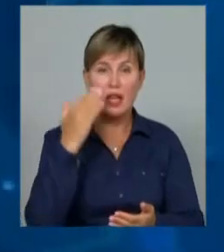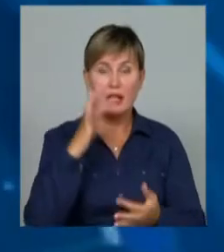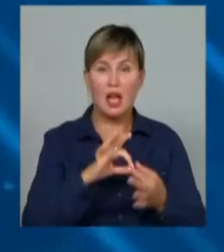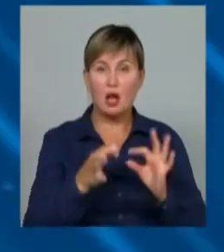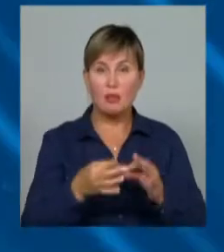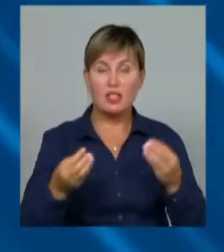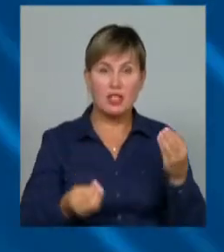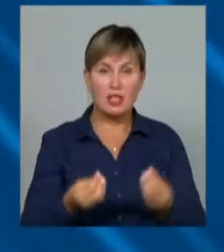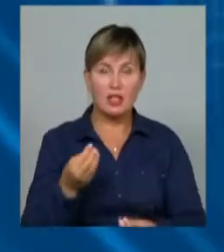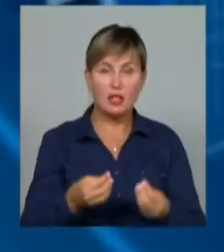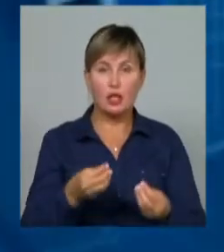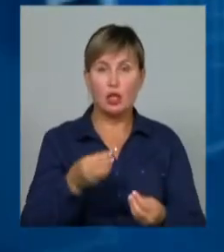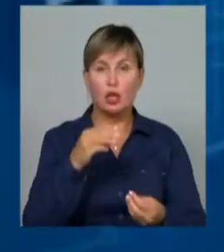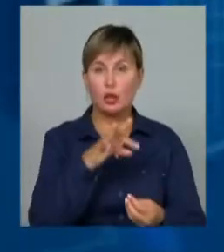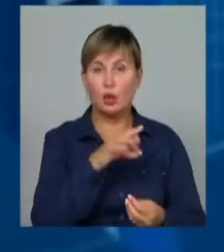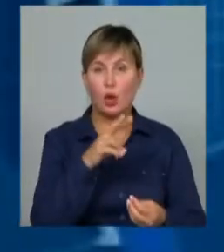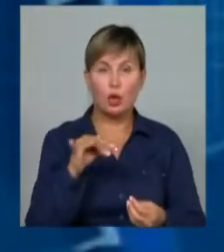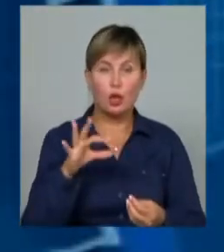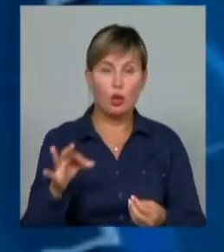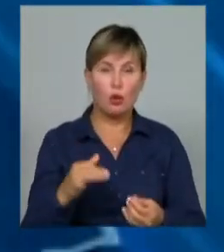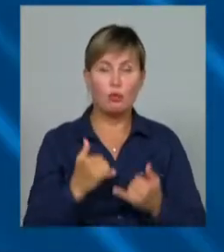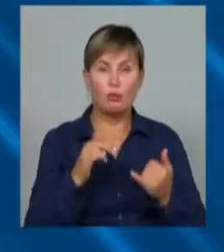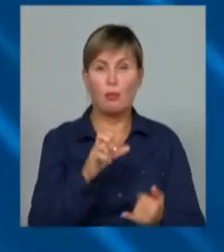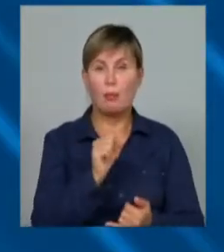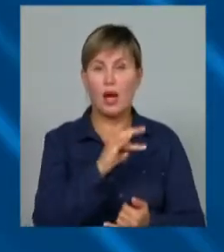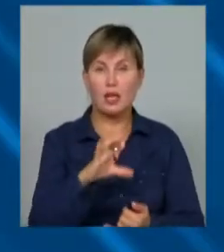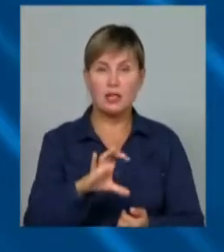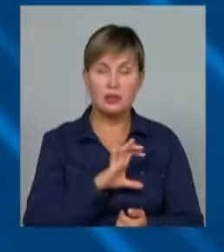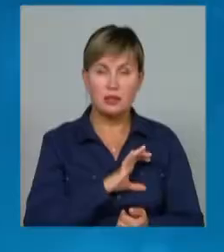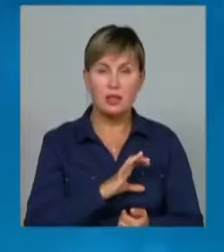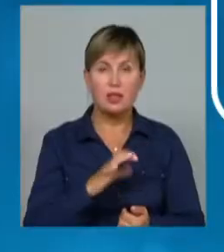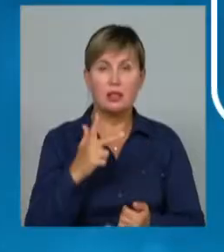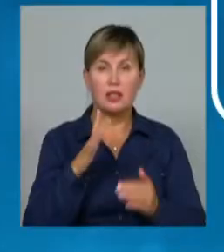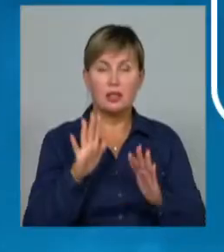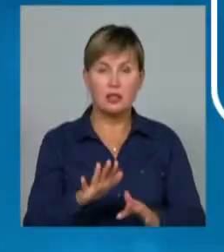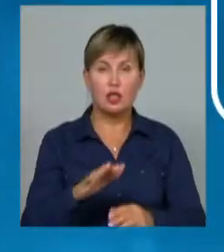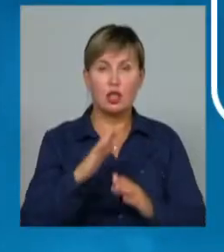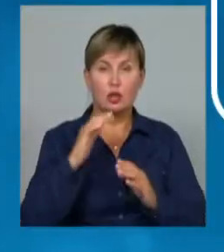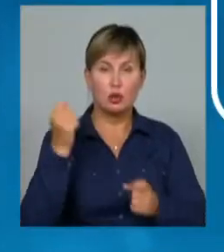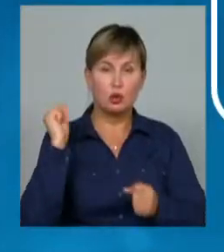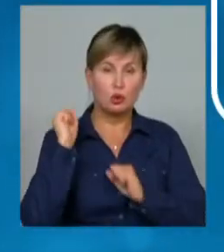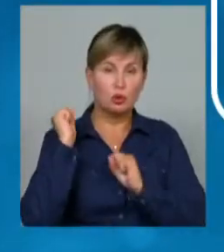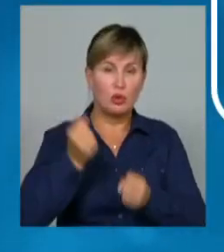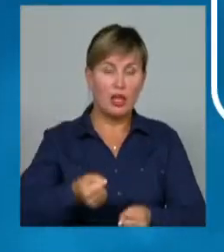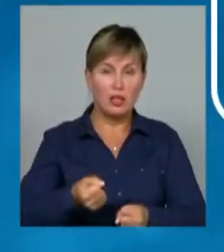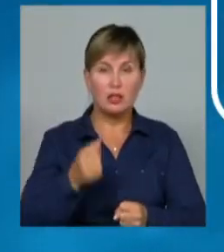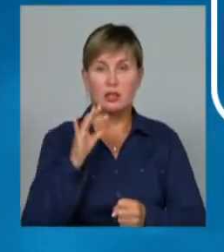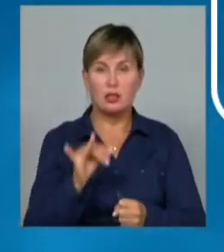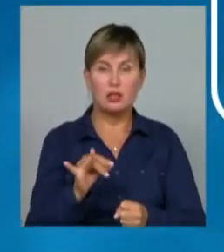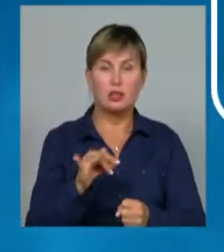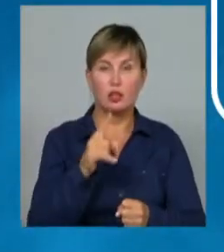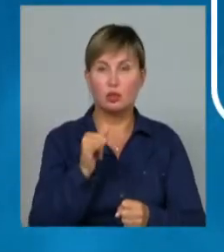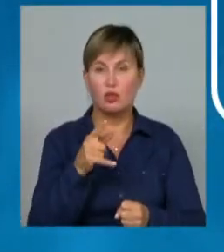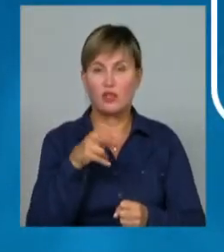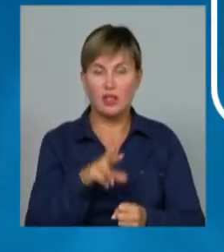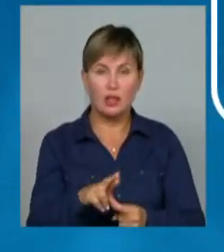Олимпийских играх в Токио глава государства удостоил орденом «Барыс» третьей степени дзюдоиста Ельдуса Сметова. Зульфия Чиншанло